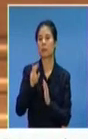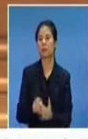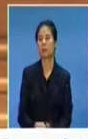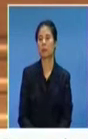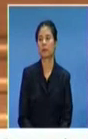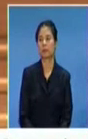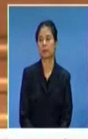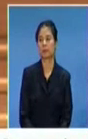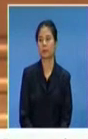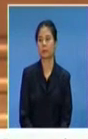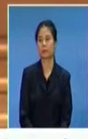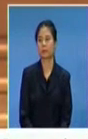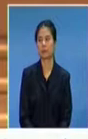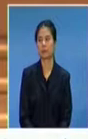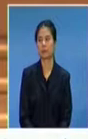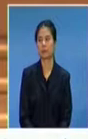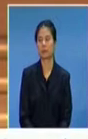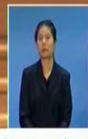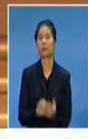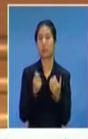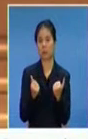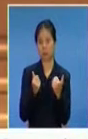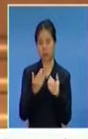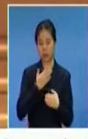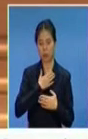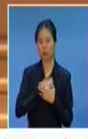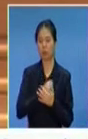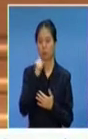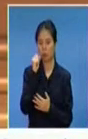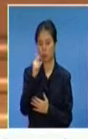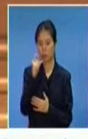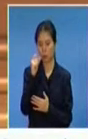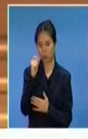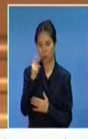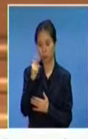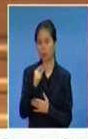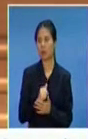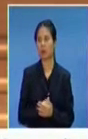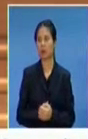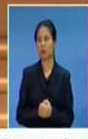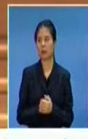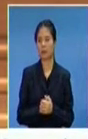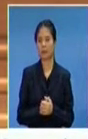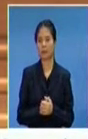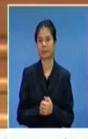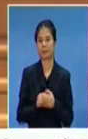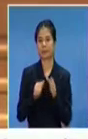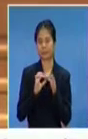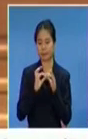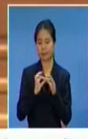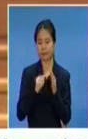เราคงจะต้องรีบแล้วล่ะครับและต้องทำทีเดียว2 in 1